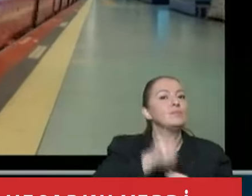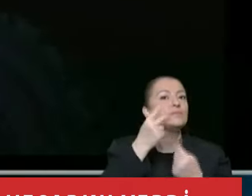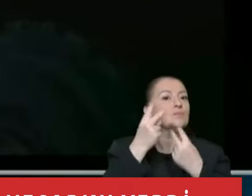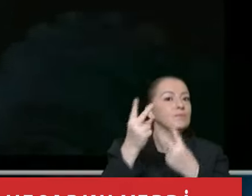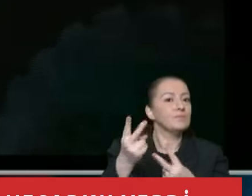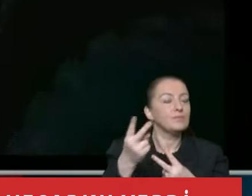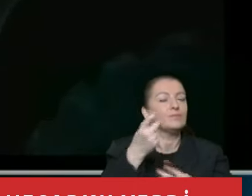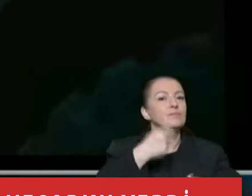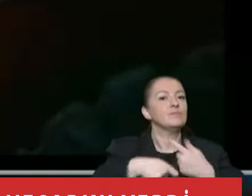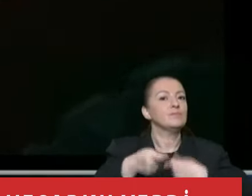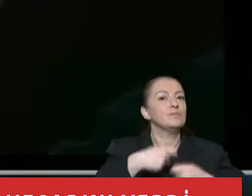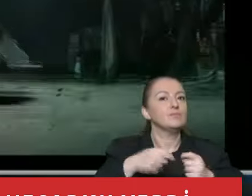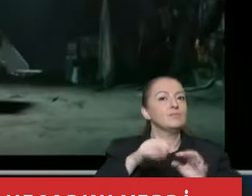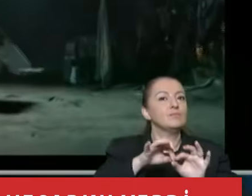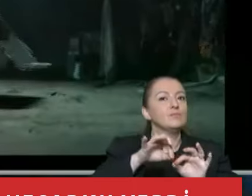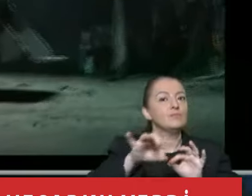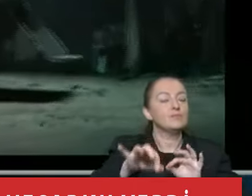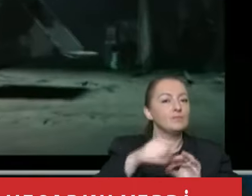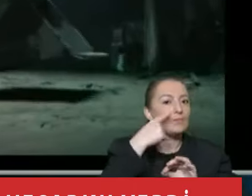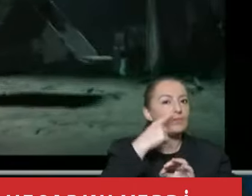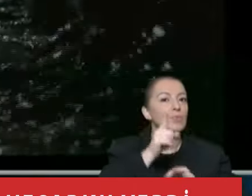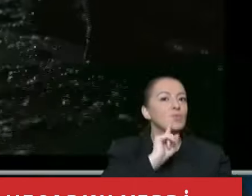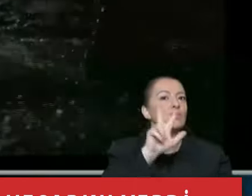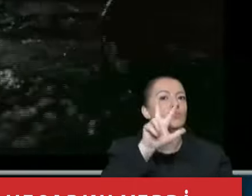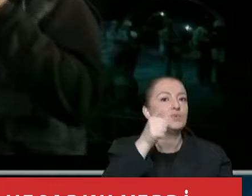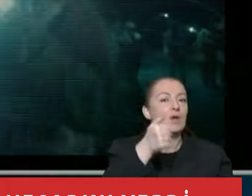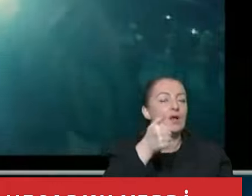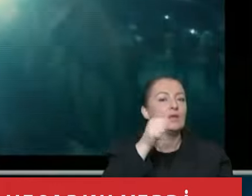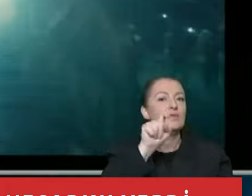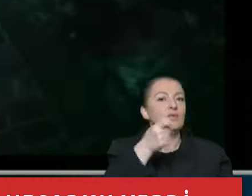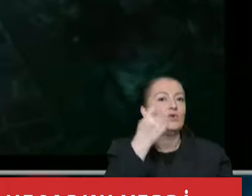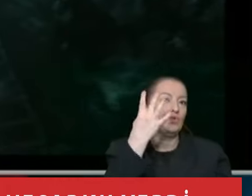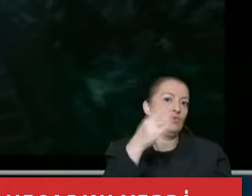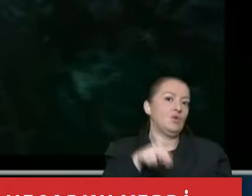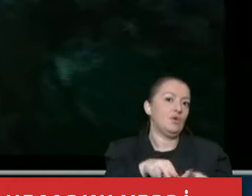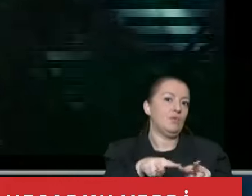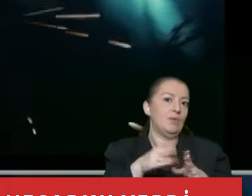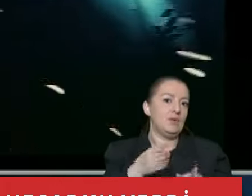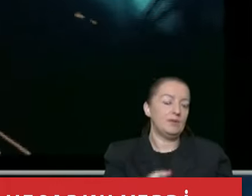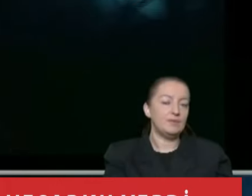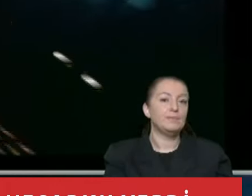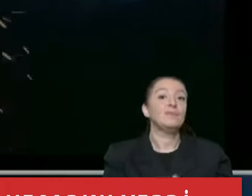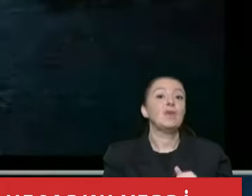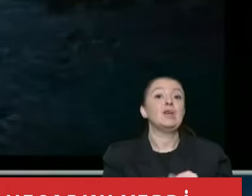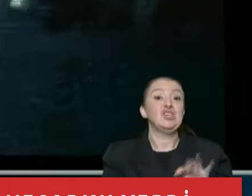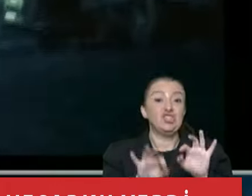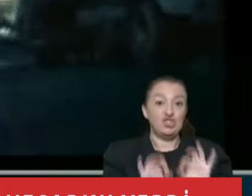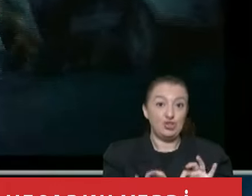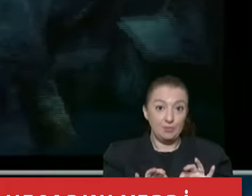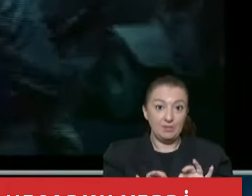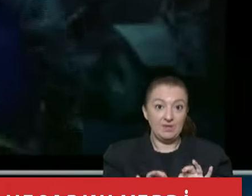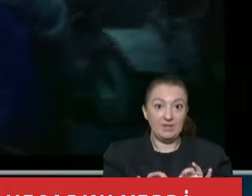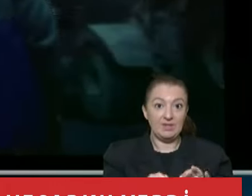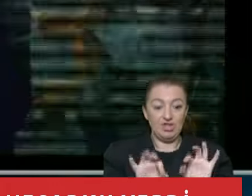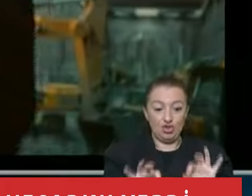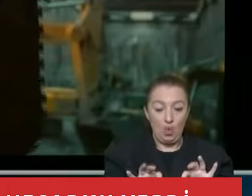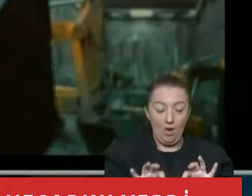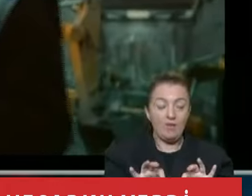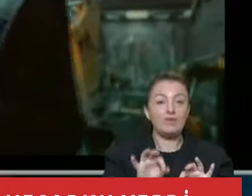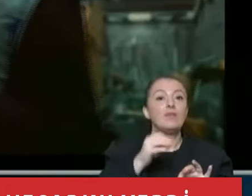tarafından işletilen hat uzunluğu da 136. 4 kir Böylece an itibariyle İstanbul'da mevcut